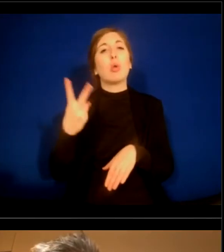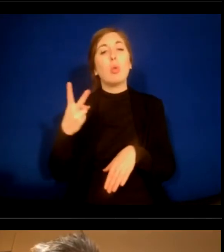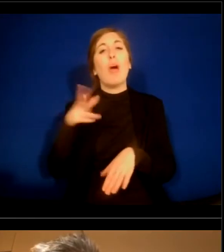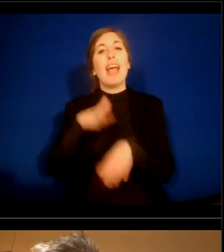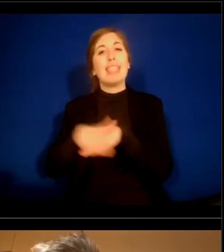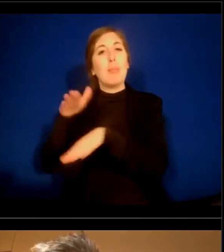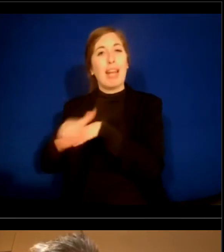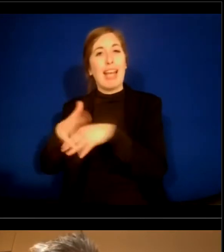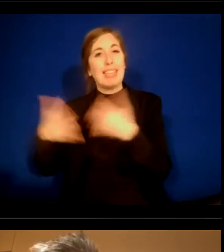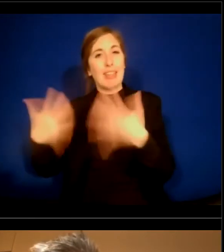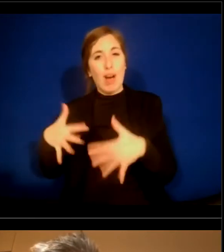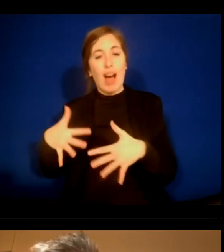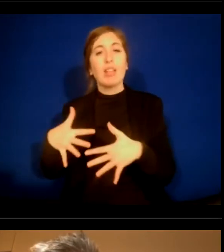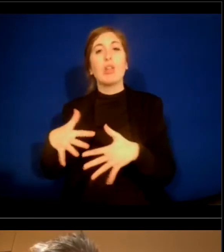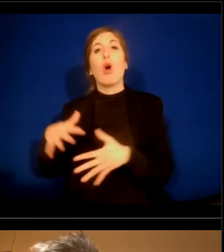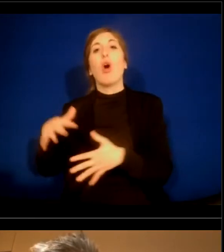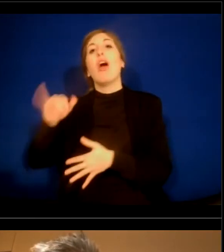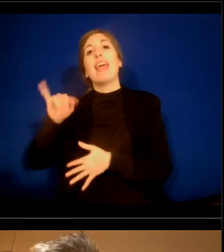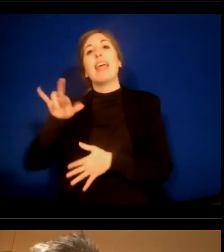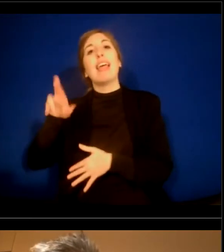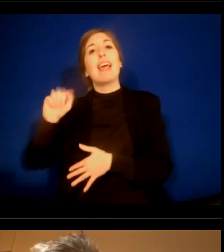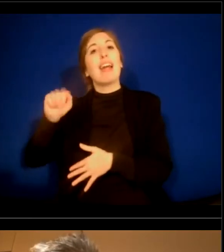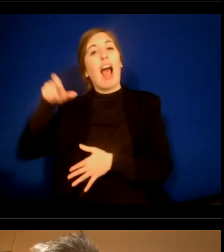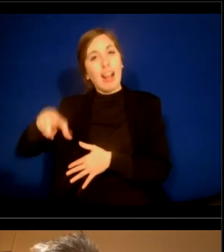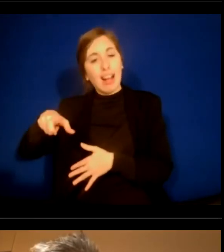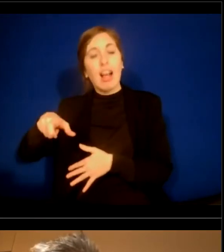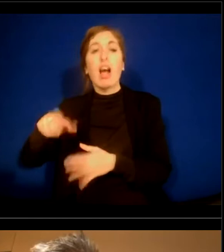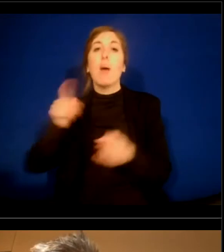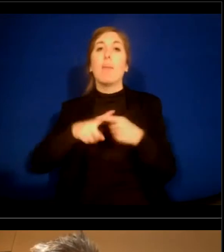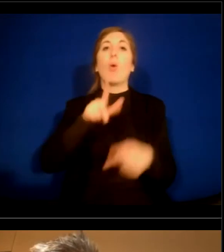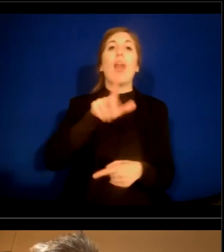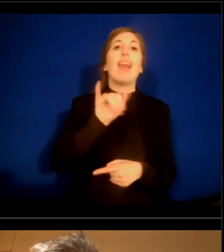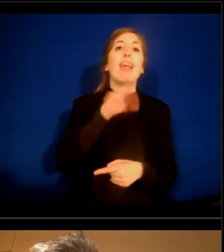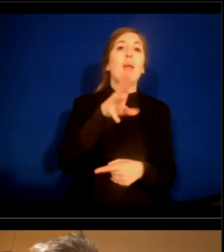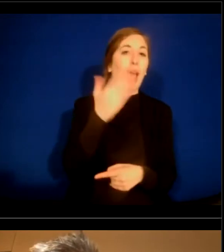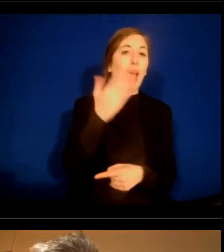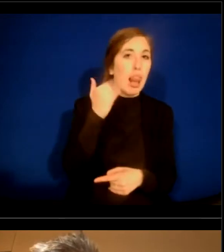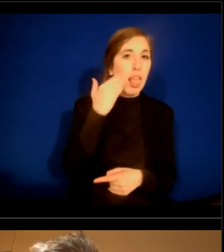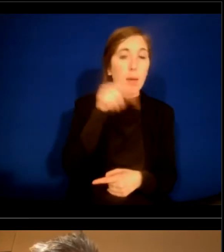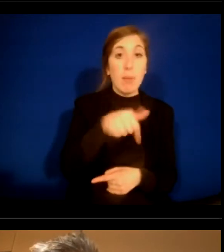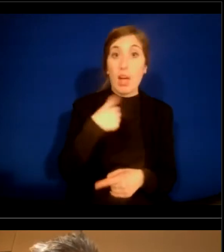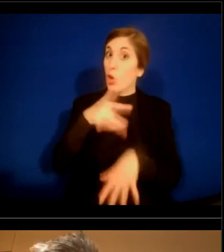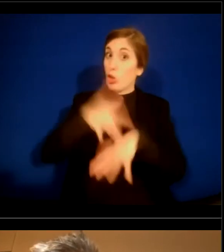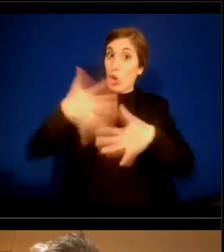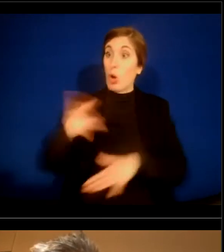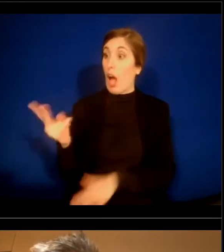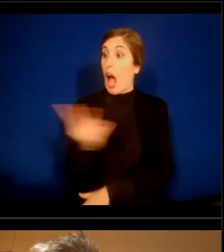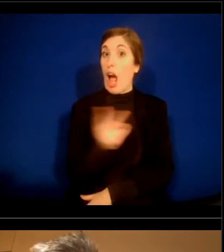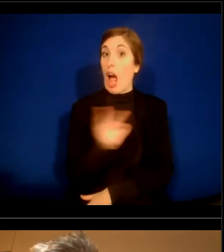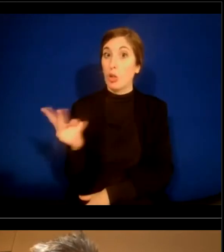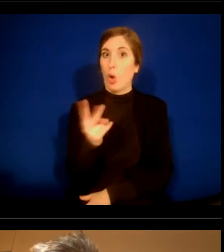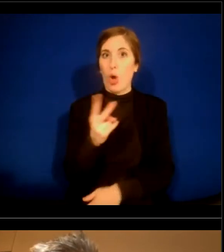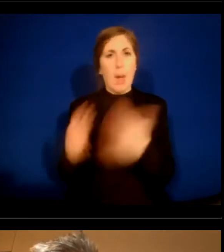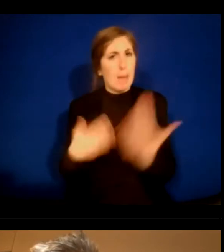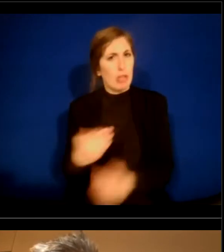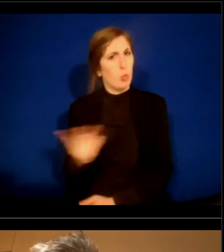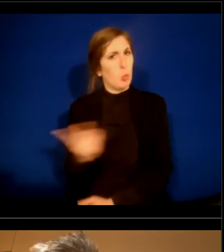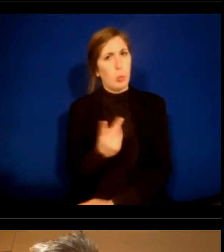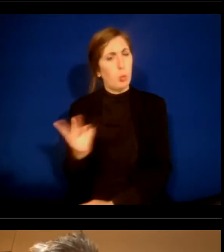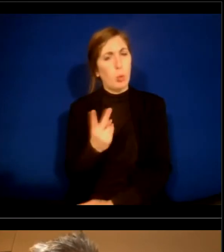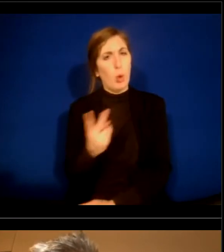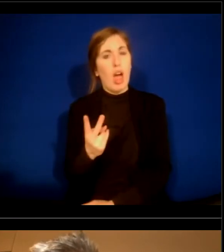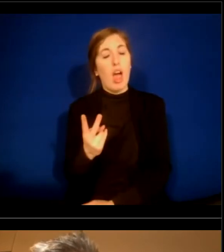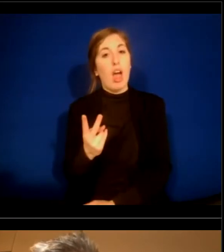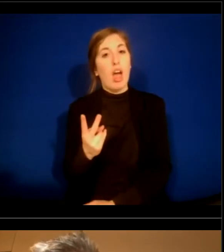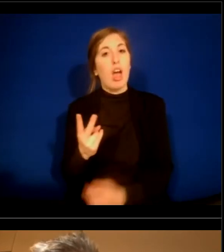Libia e l'Iraq. Ecco, in questi due contesti, riuscire a,